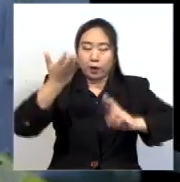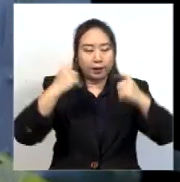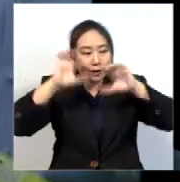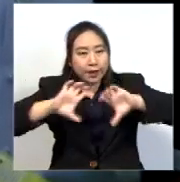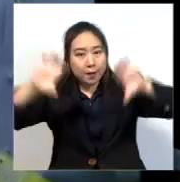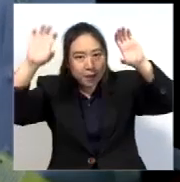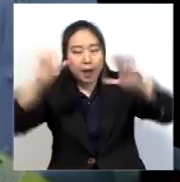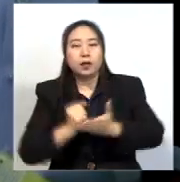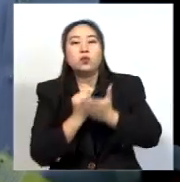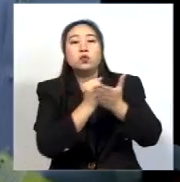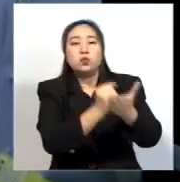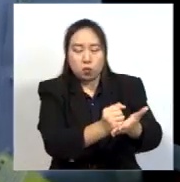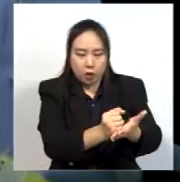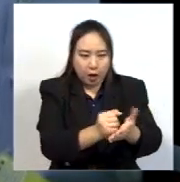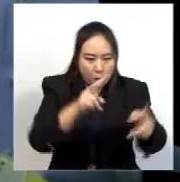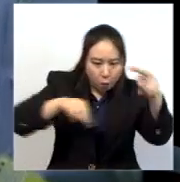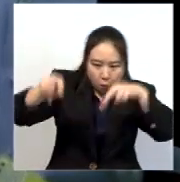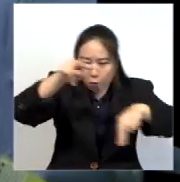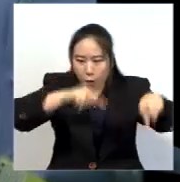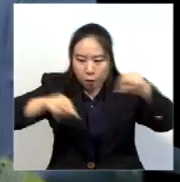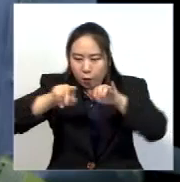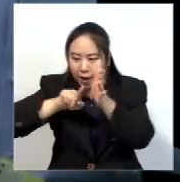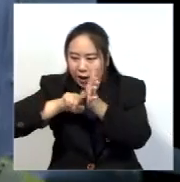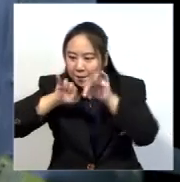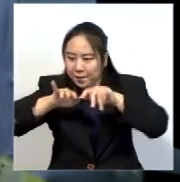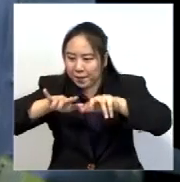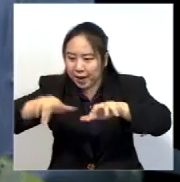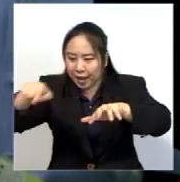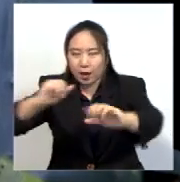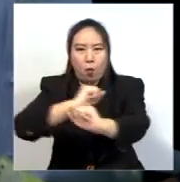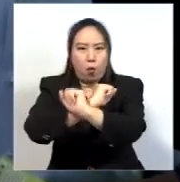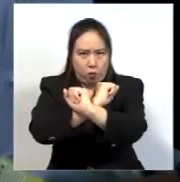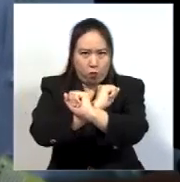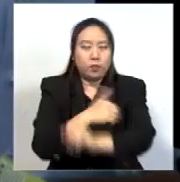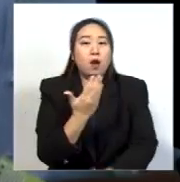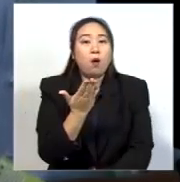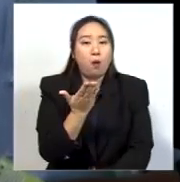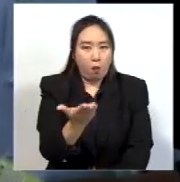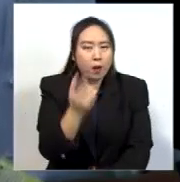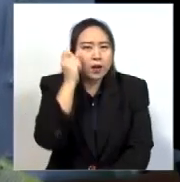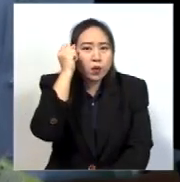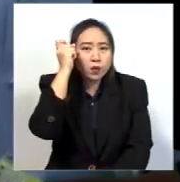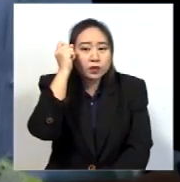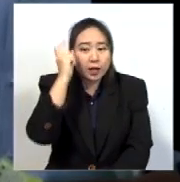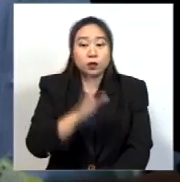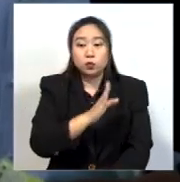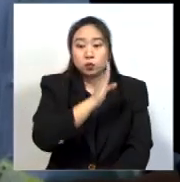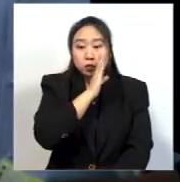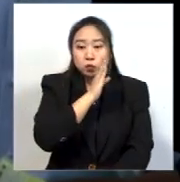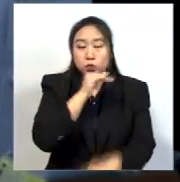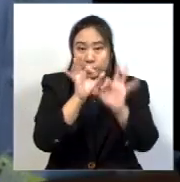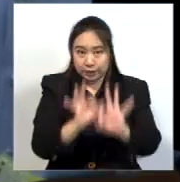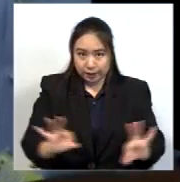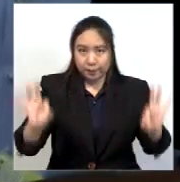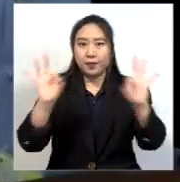นของรัฐบาลก็จะเข้าไปช่วยควบคุมการระบาดของโควิด-19 โดยขอให้เข้าใจนะคะว่าหากมี